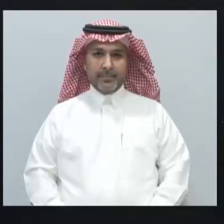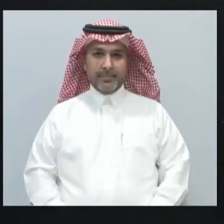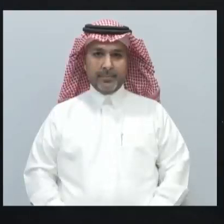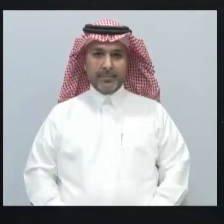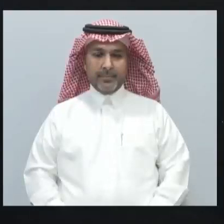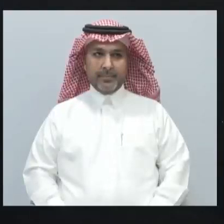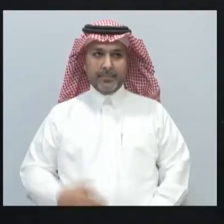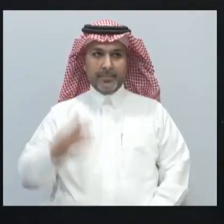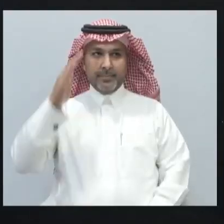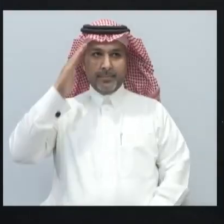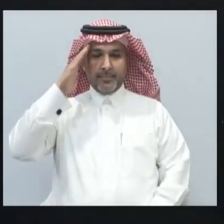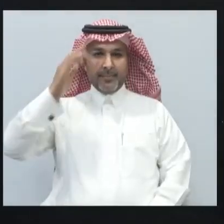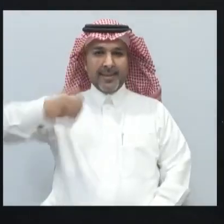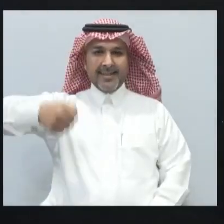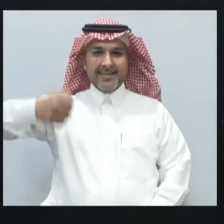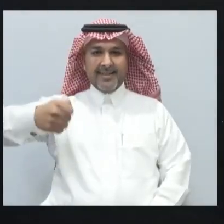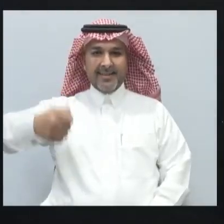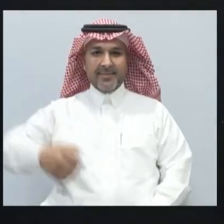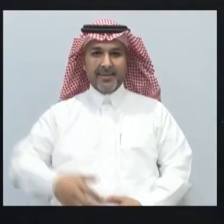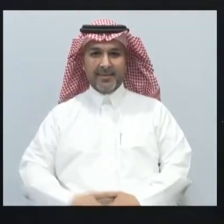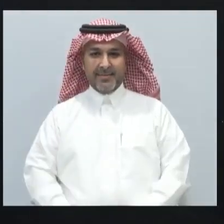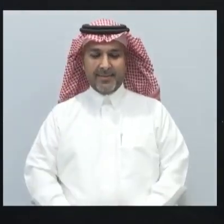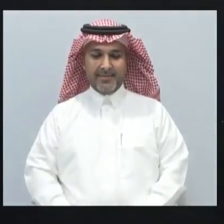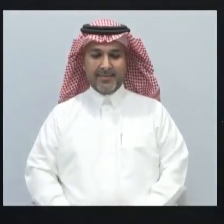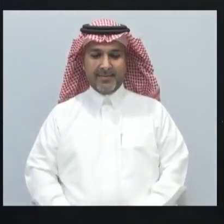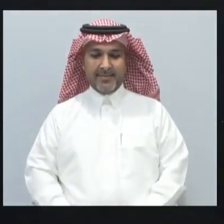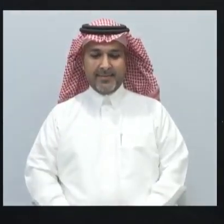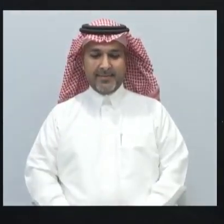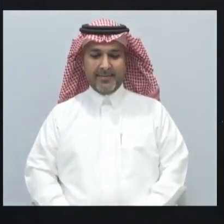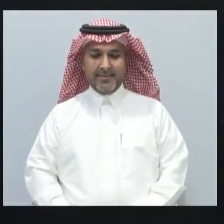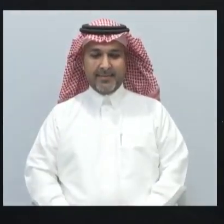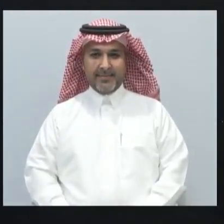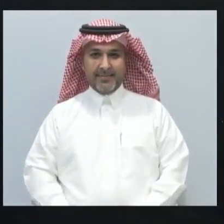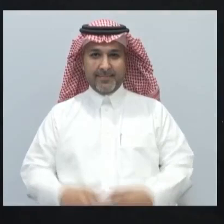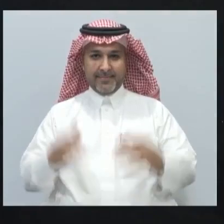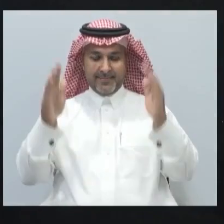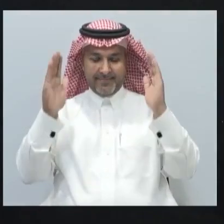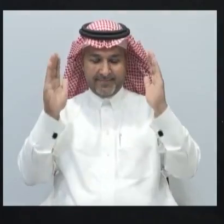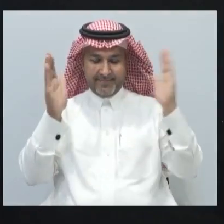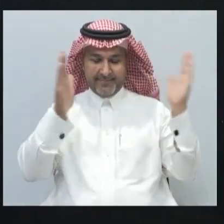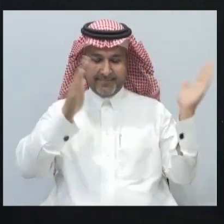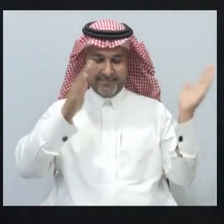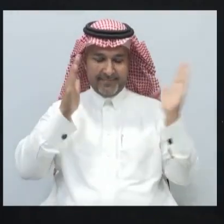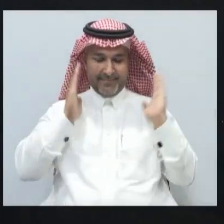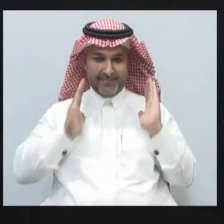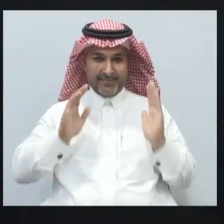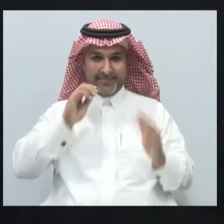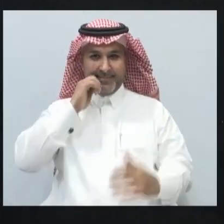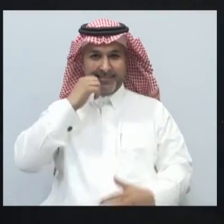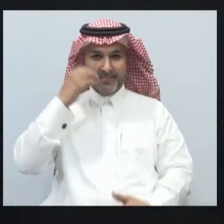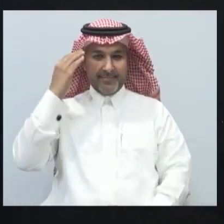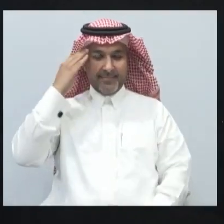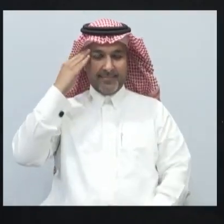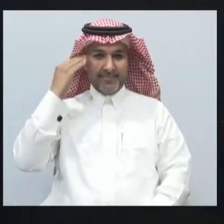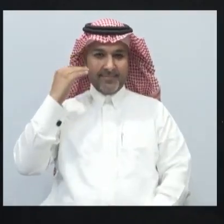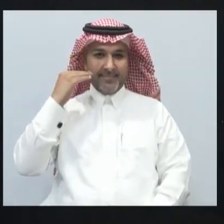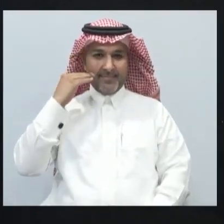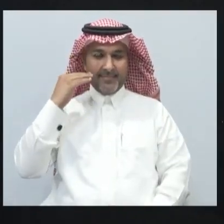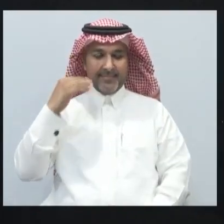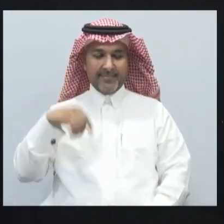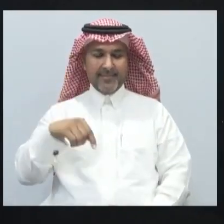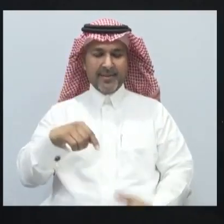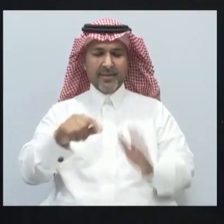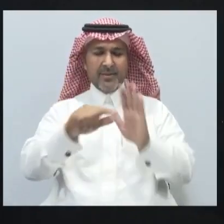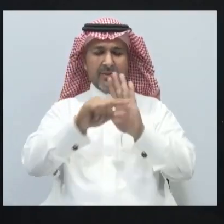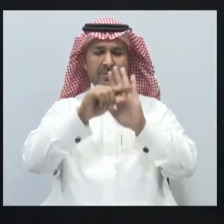السلام عليكم ورحمه الله وبركاته اهلا وسهلا بكم اعزائي الطلاب والطالبات في درس اليوم درس حل المعادلات والمتباينات